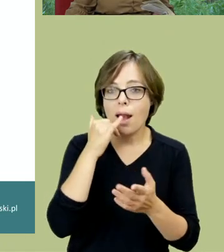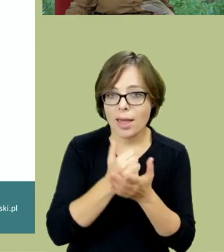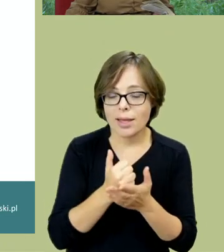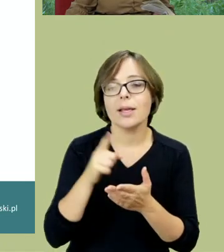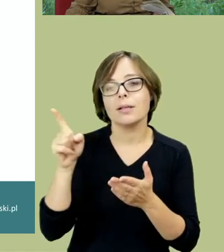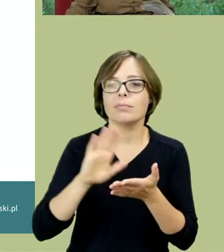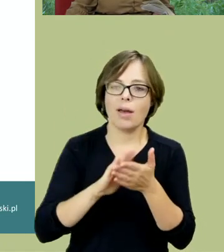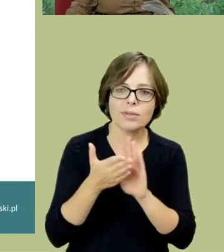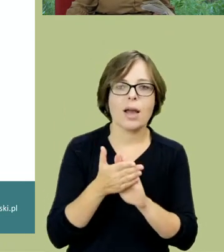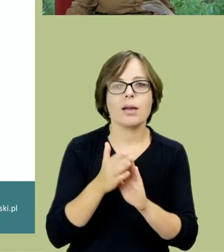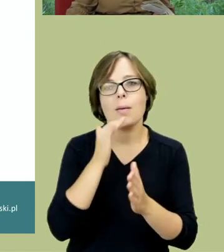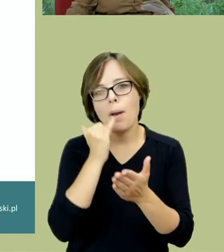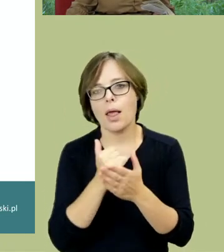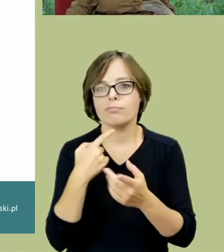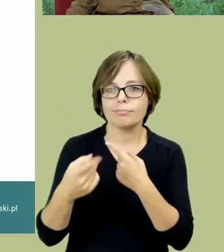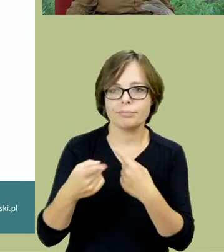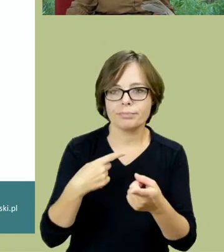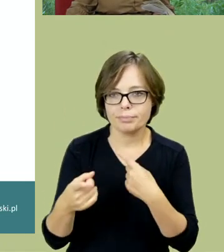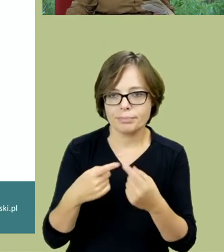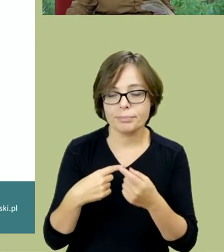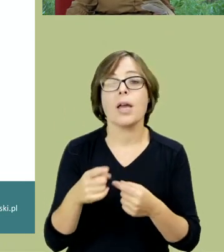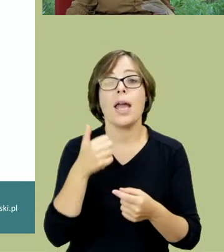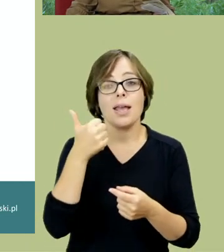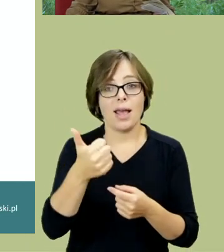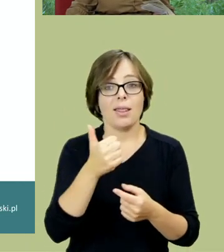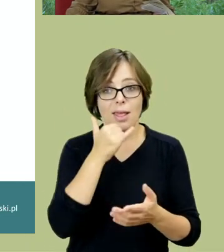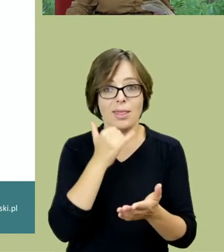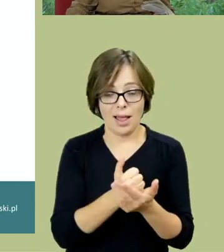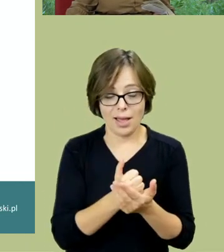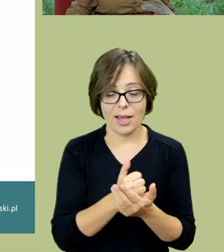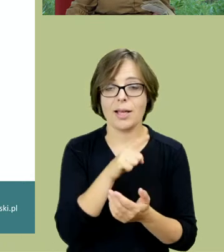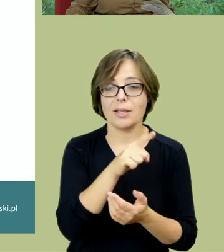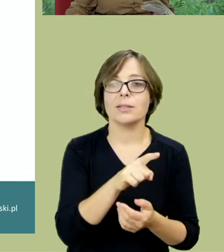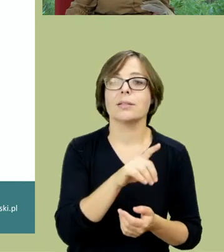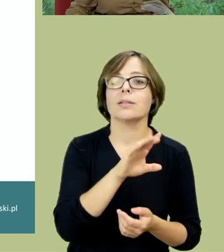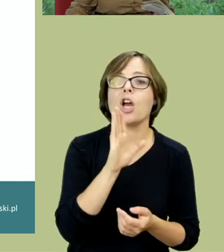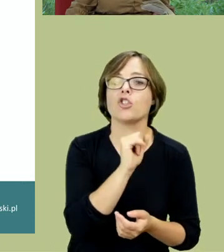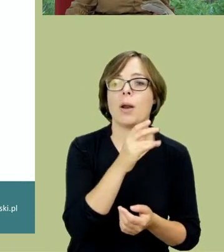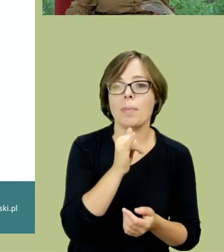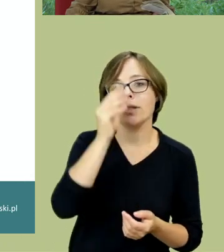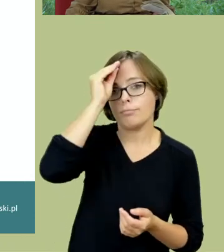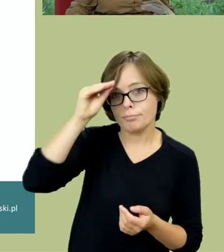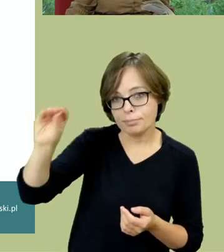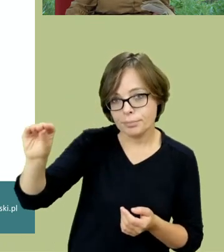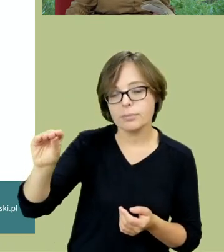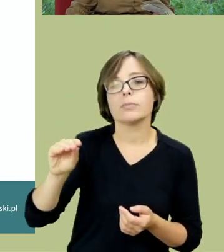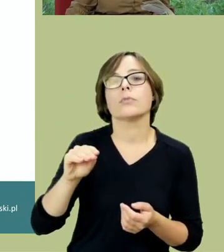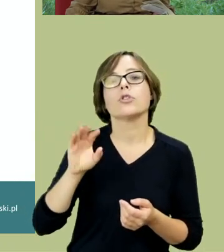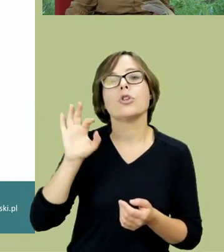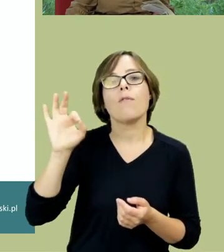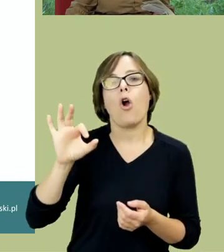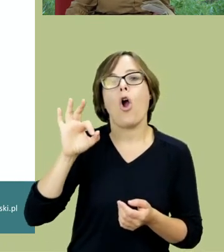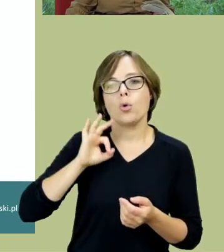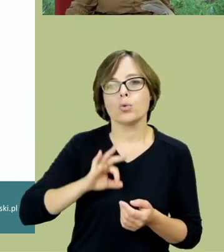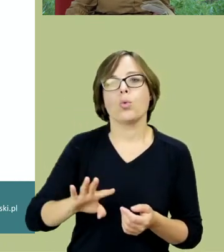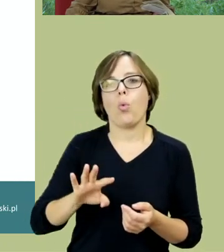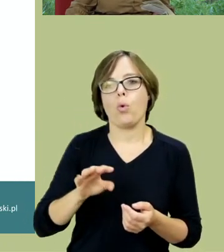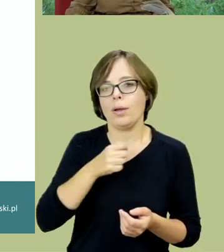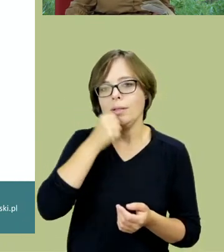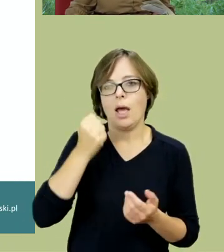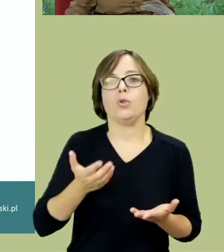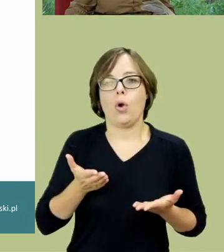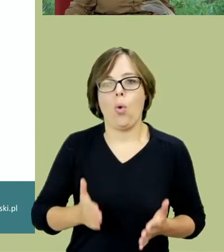i w jednym z tych listów informuje Józefa Piłsudskiego o tym, że przyszła na świat jego starsza